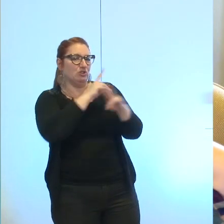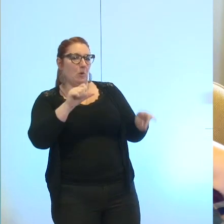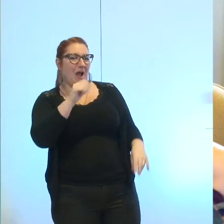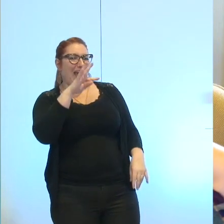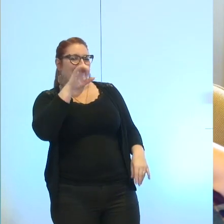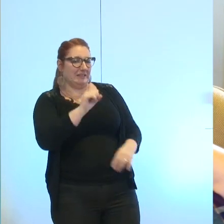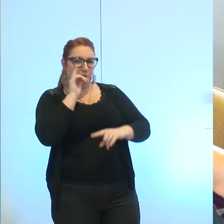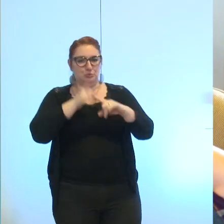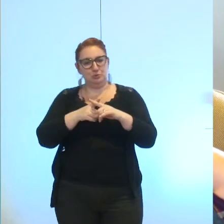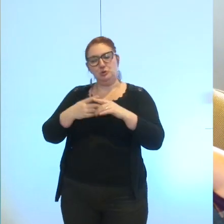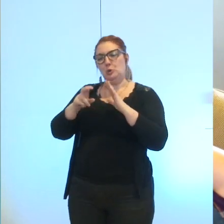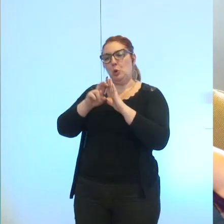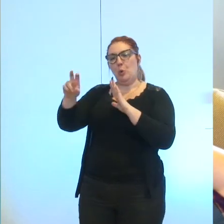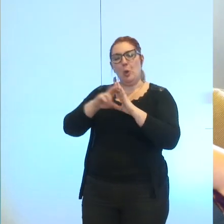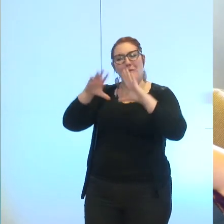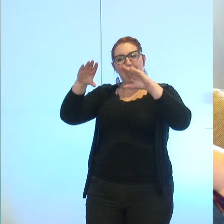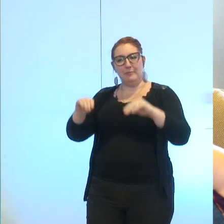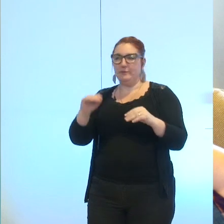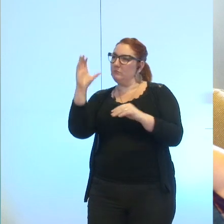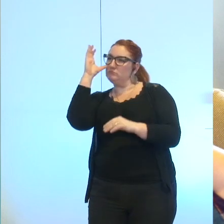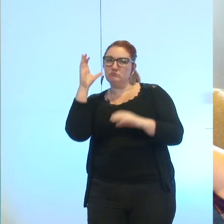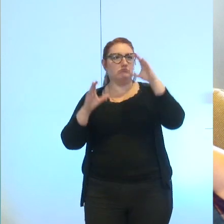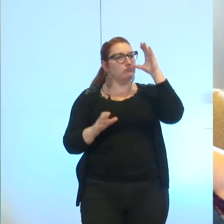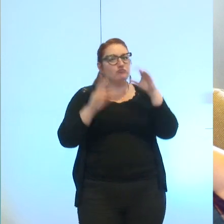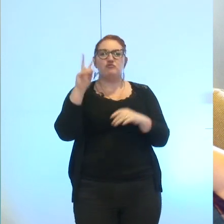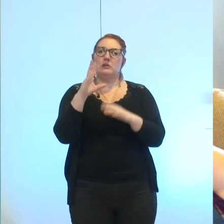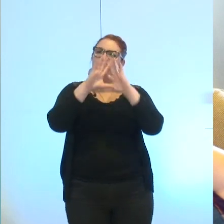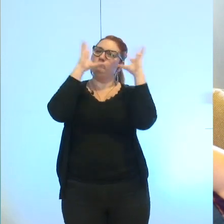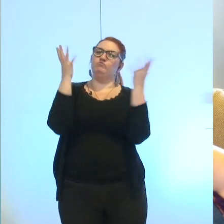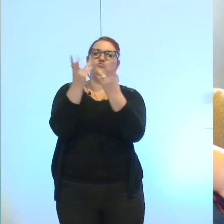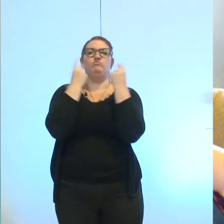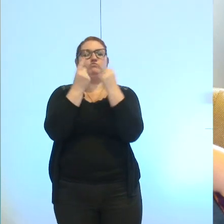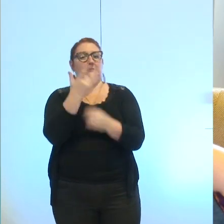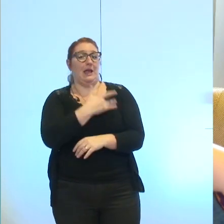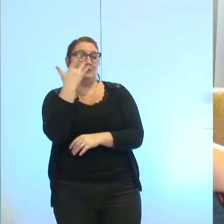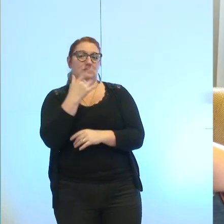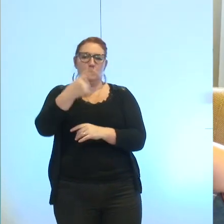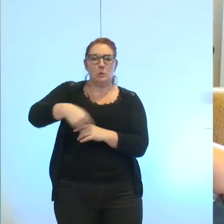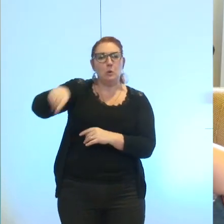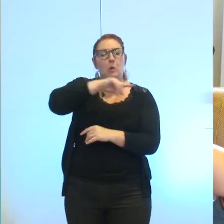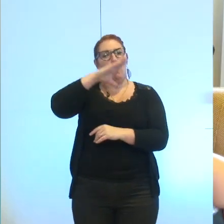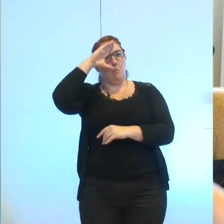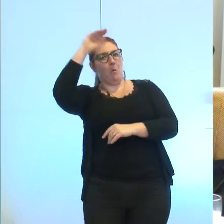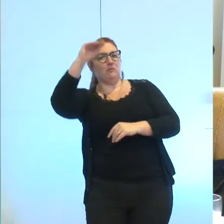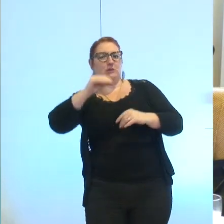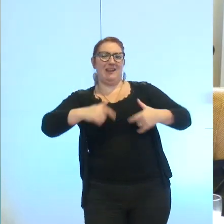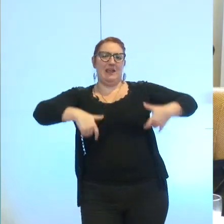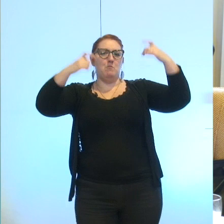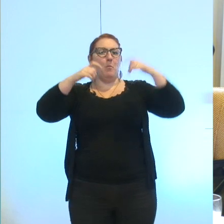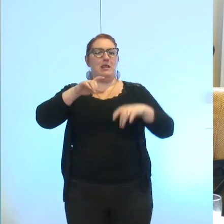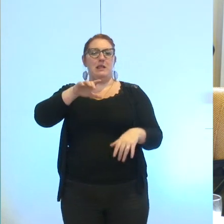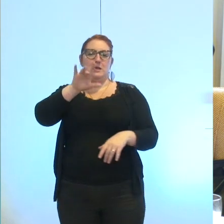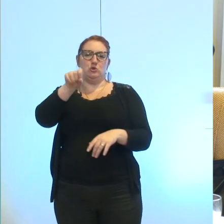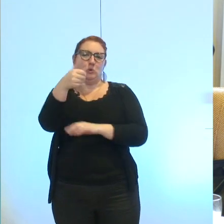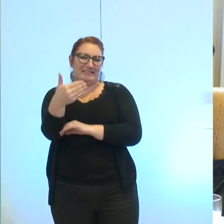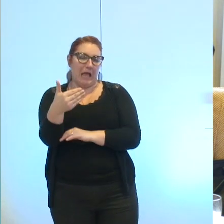et de Grenoble habitat qui nous ont quand même dit des choses assez intéressantes ils ont parlé en tant que professionnel de l'immobilier social et ils nous ont